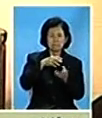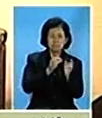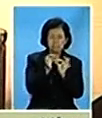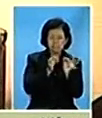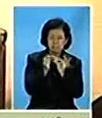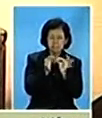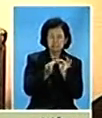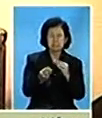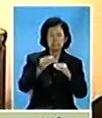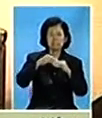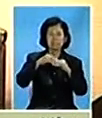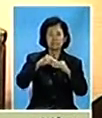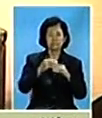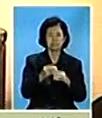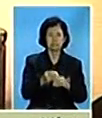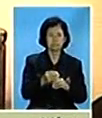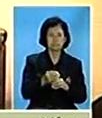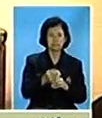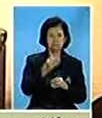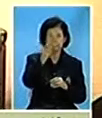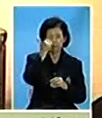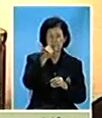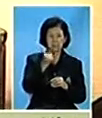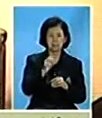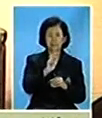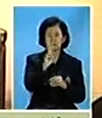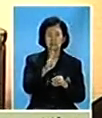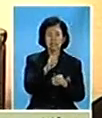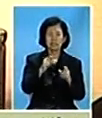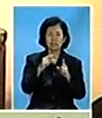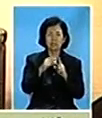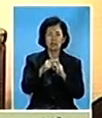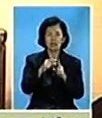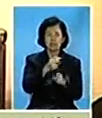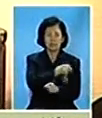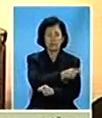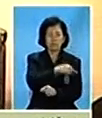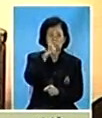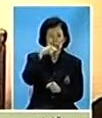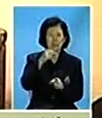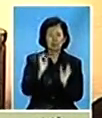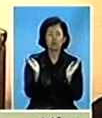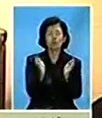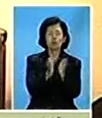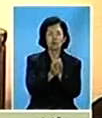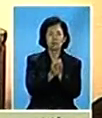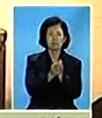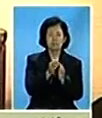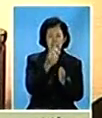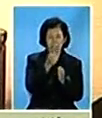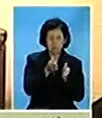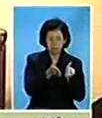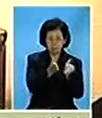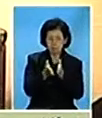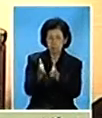งนะครับว่าสาเหตุหนึ่งที่เราใช้แพทย์แผนไทยโดยรวมเนี่ยเพราะได้เล็งเห็นว่า2สาขานี่นะ